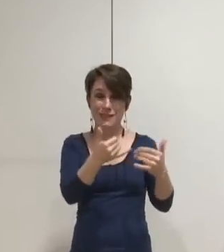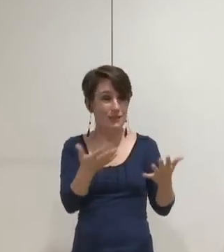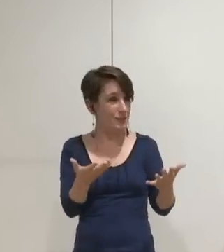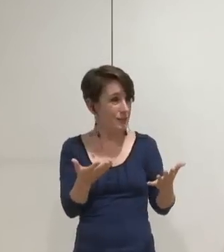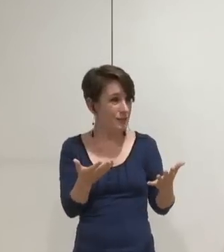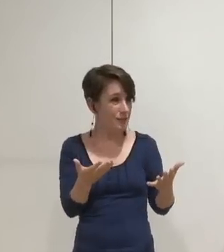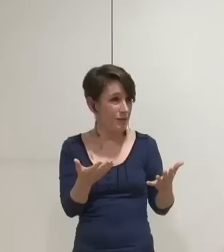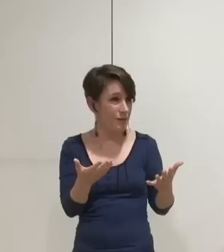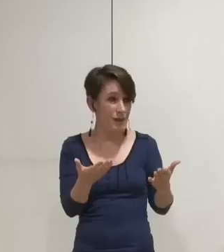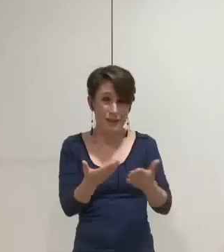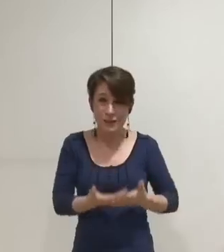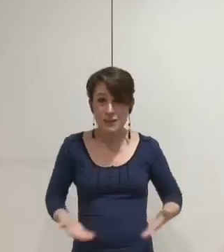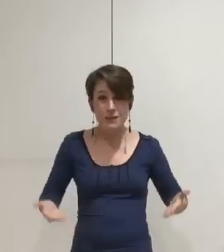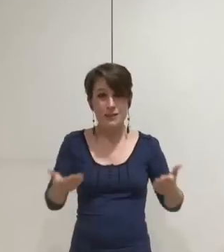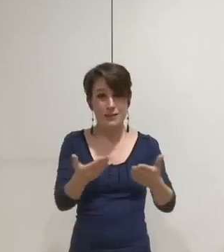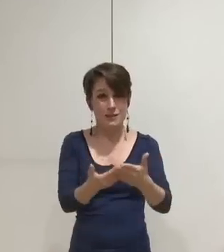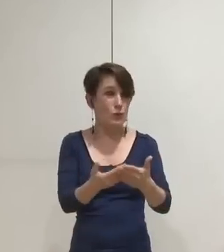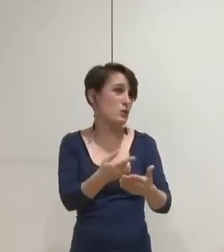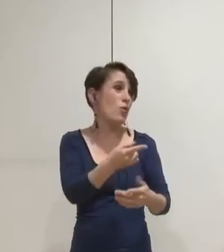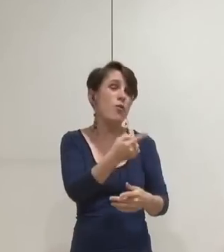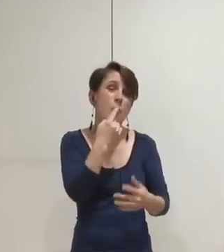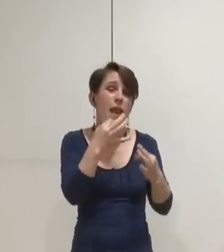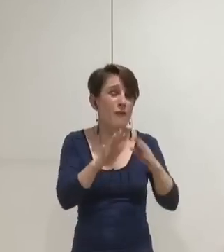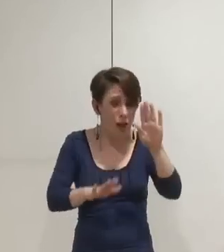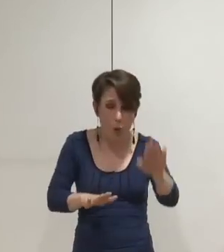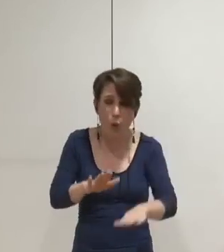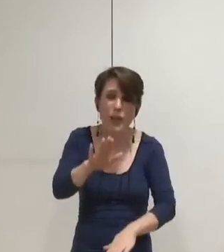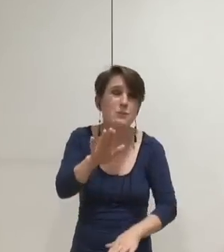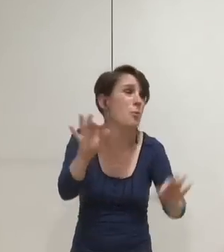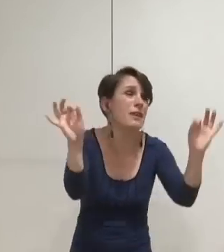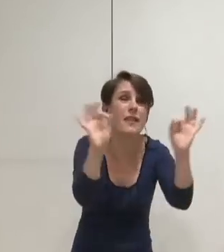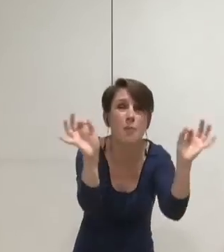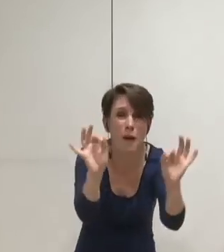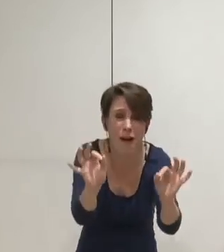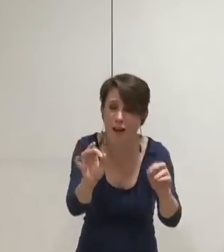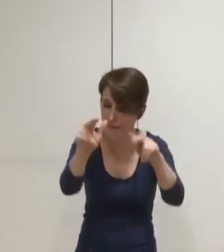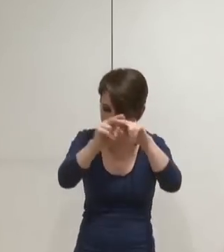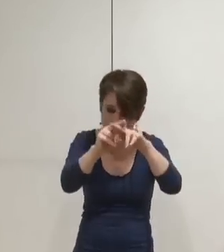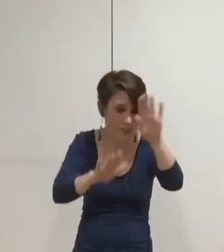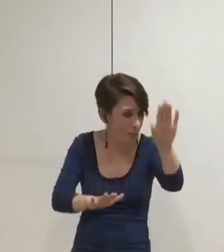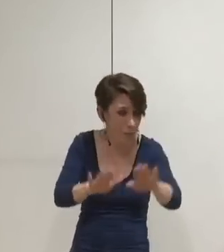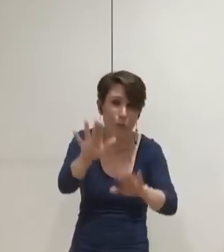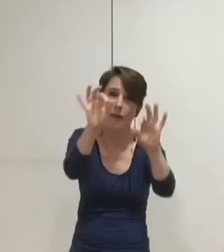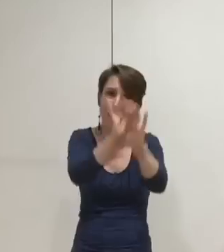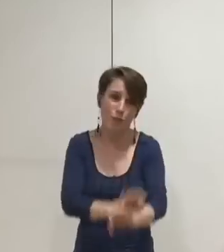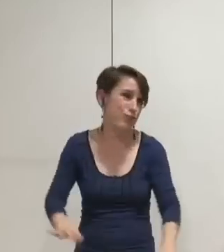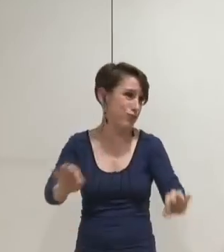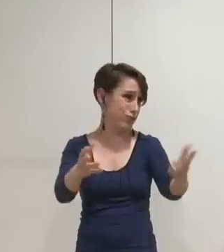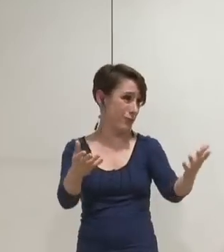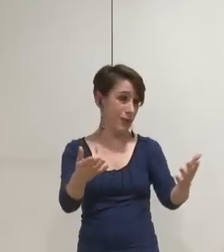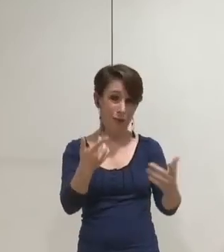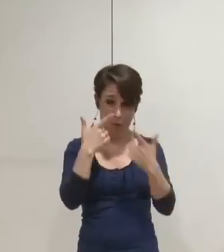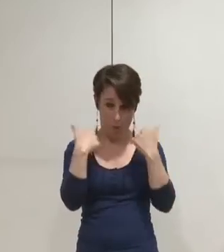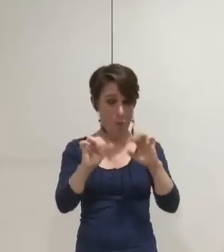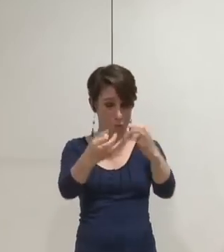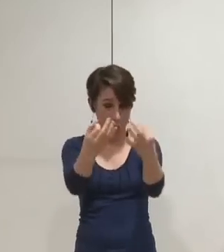situation où vous parlez de redressement mais le redressement il y en a pas il y a zéro redressement les comptes que nous avons là